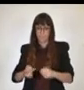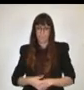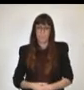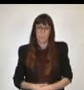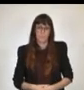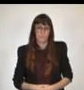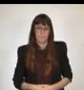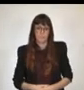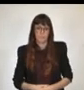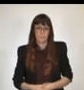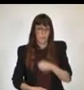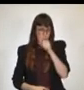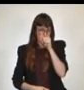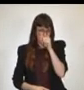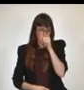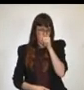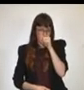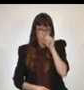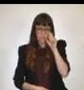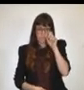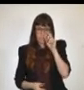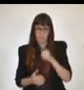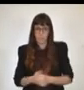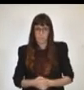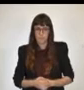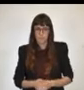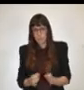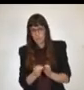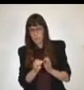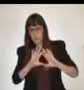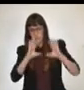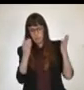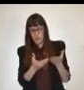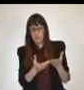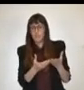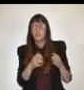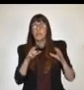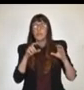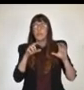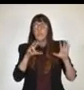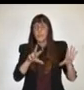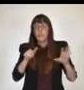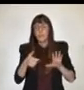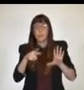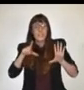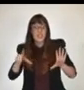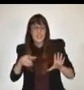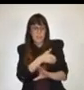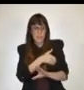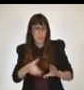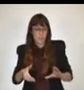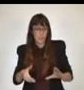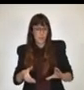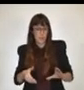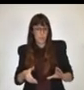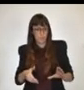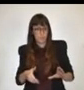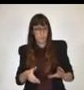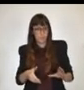auparavant. Au total, c'est 8,7 millions de provisions qui ont été passées sur l'ensemble des activités